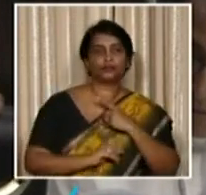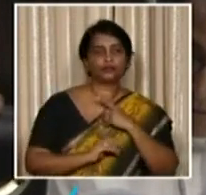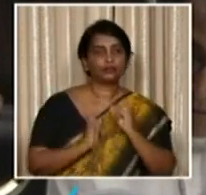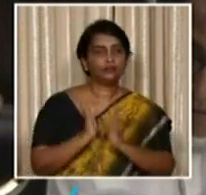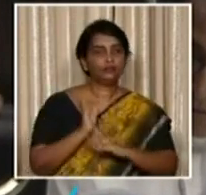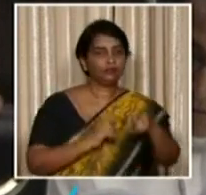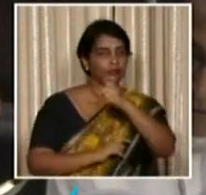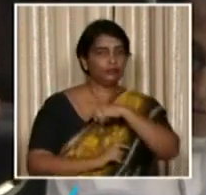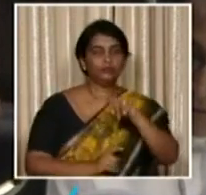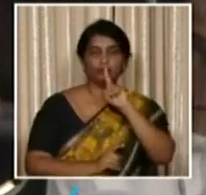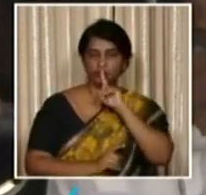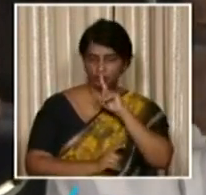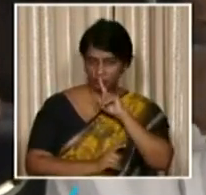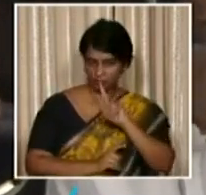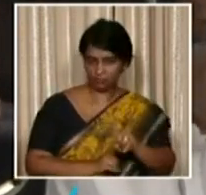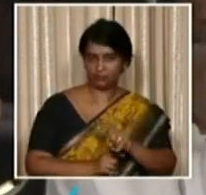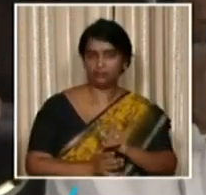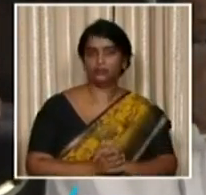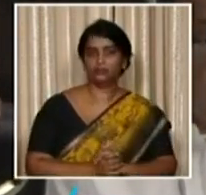සභාව යෝජනා කළා.